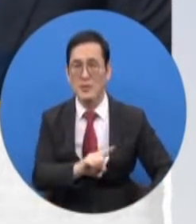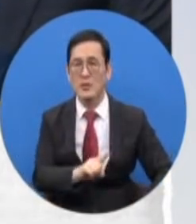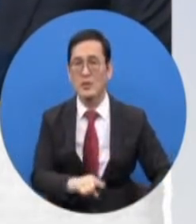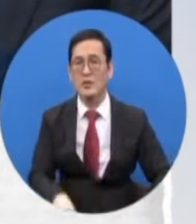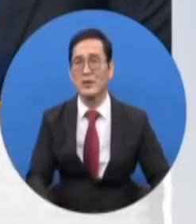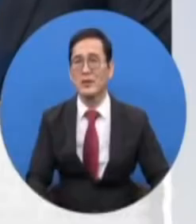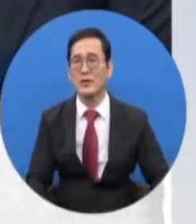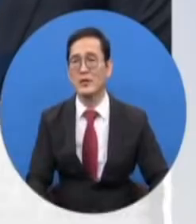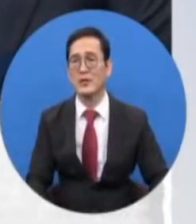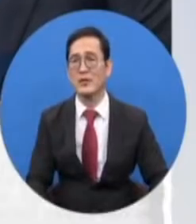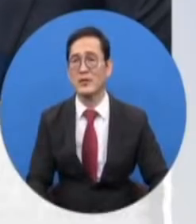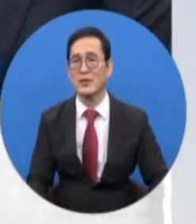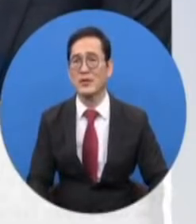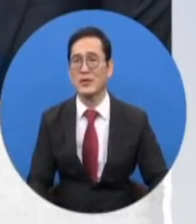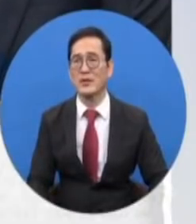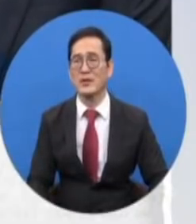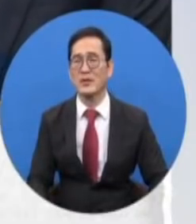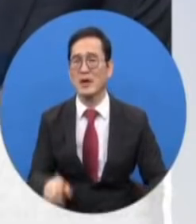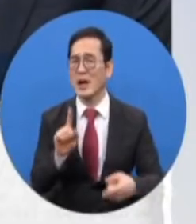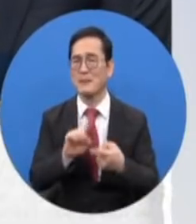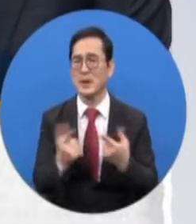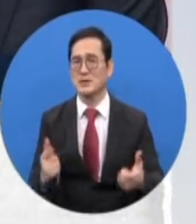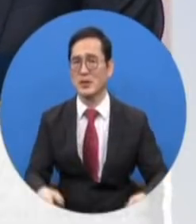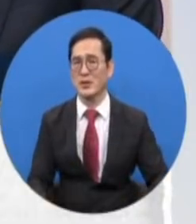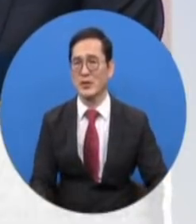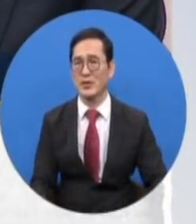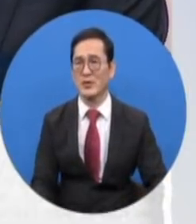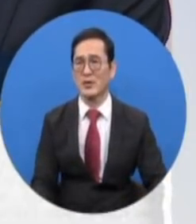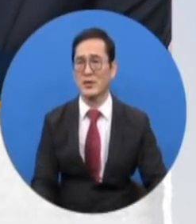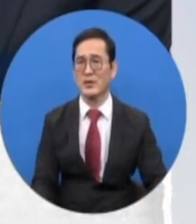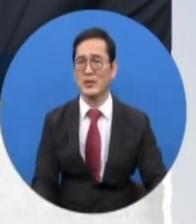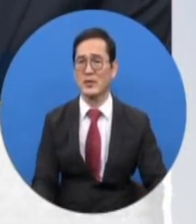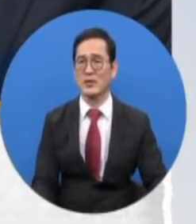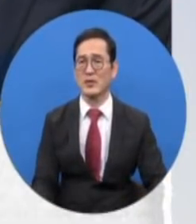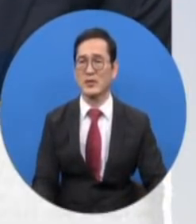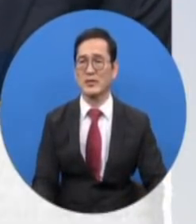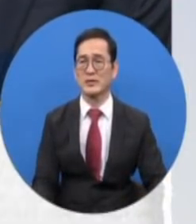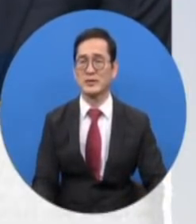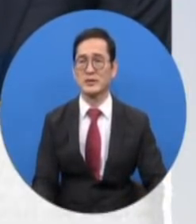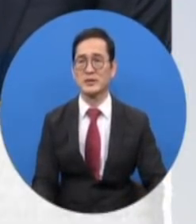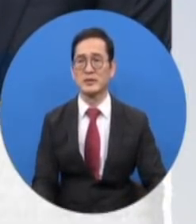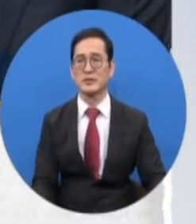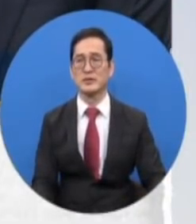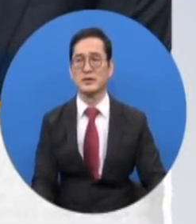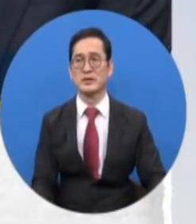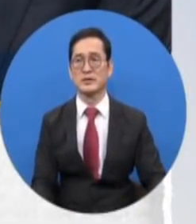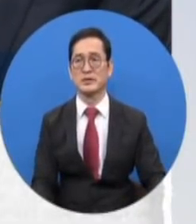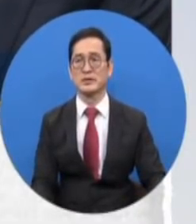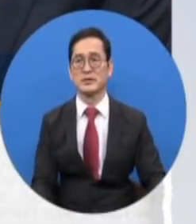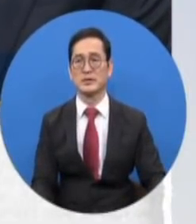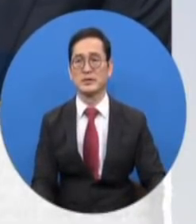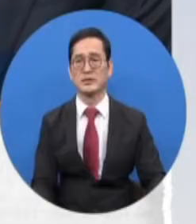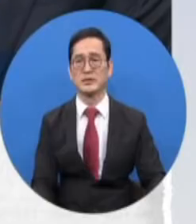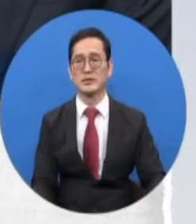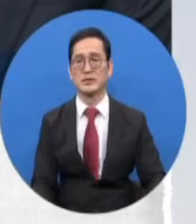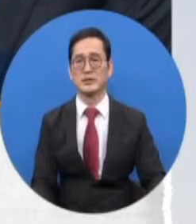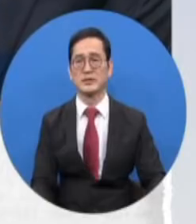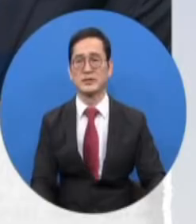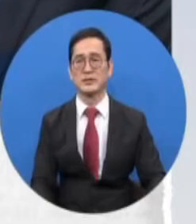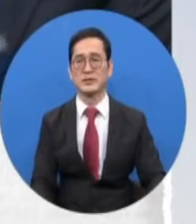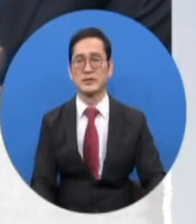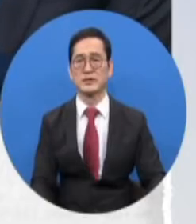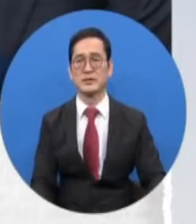굉장히 부적절하는 거죠. 예. 본인 스스로가 시작부터 우리 내로남불을 표방하는 게 아니고 뭐겠습니까? 그런 점에서